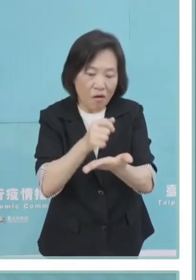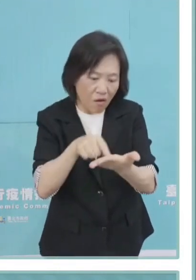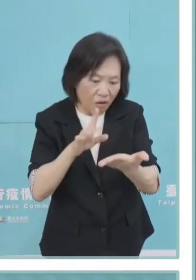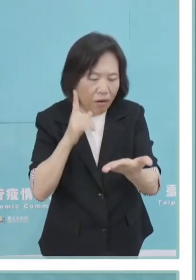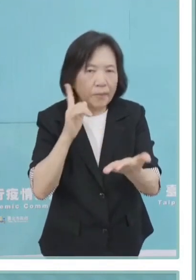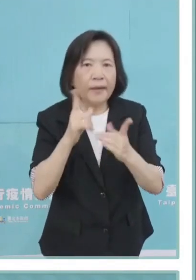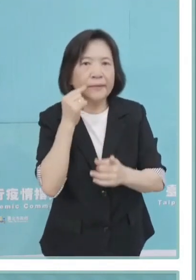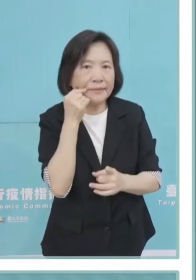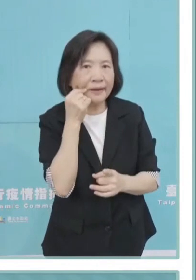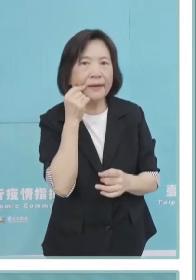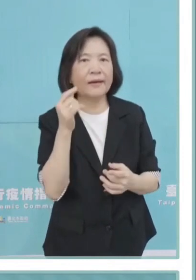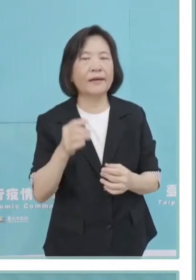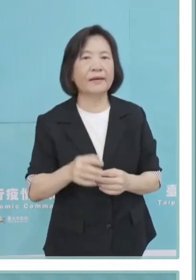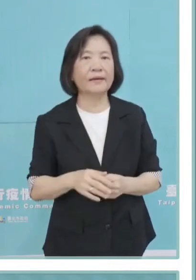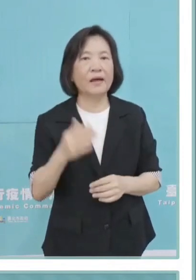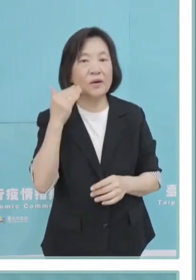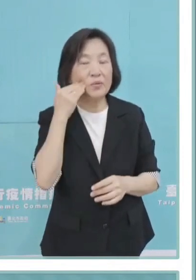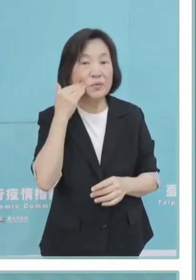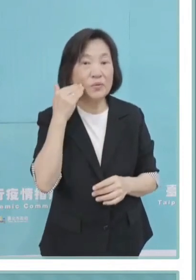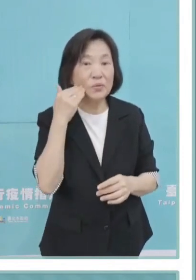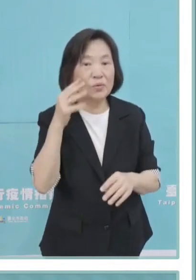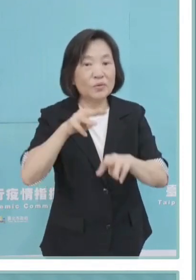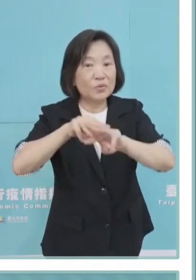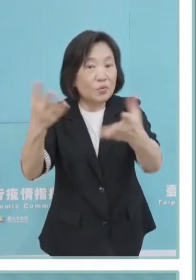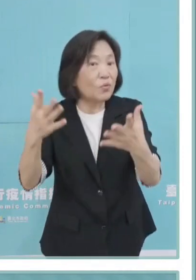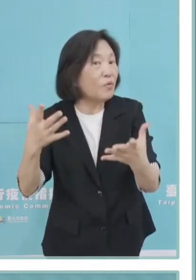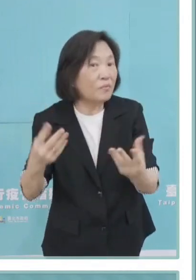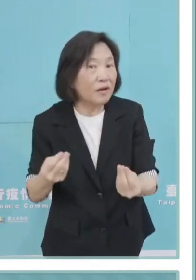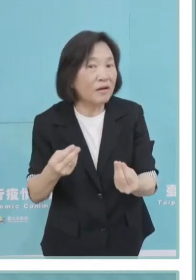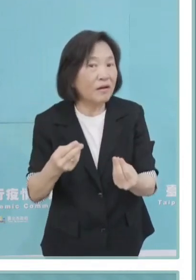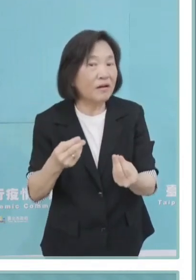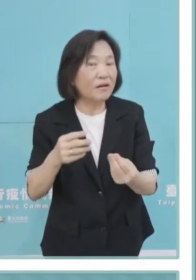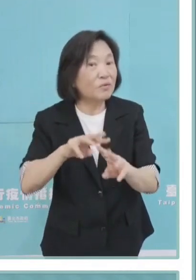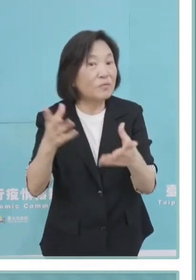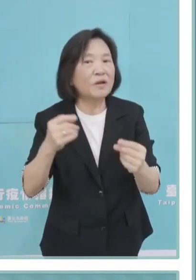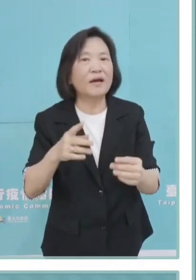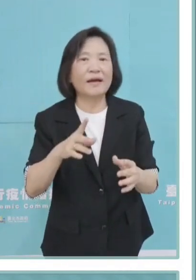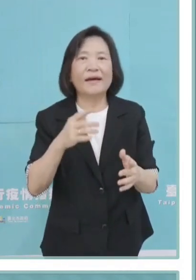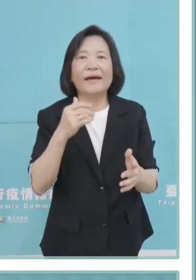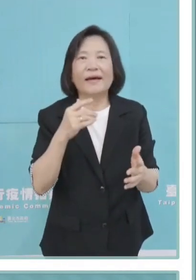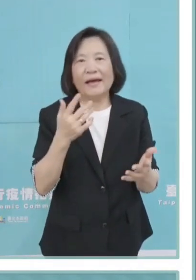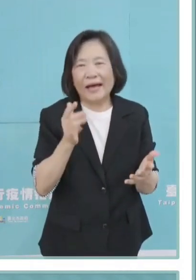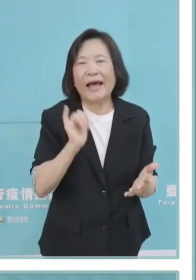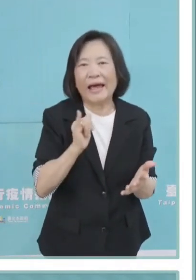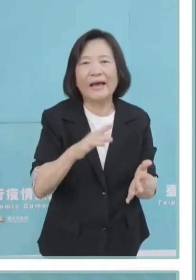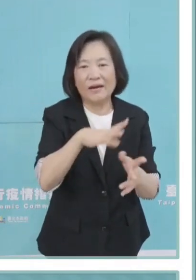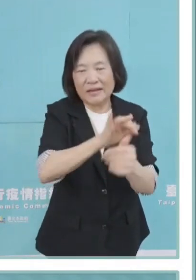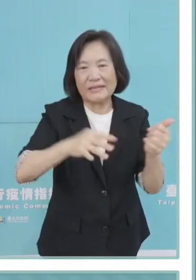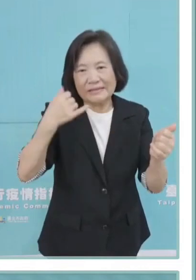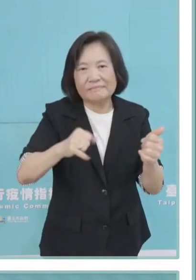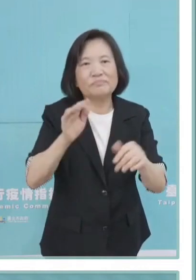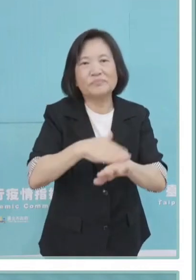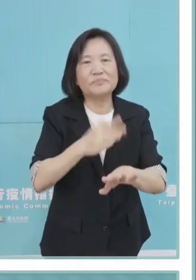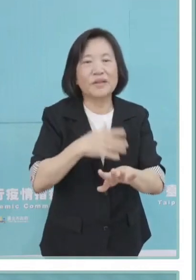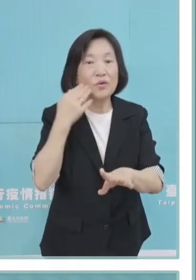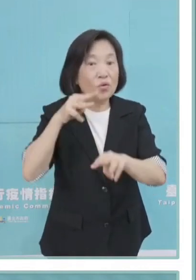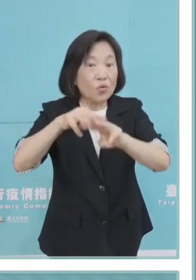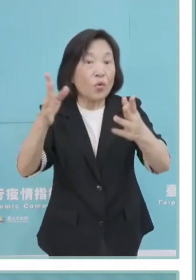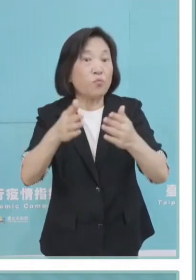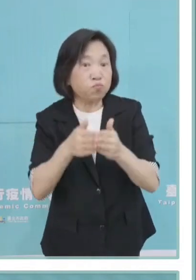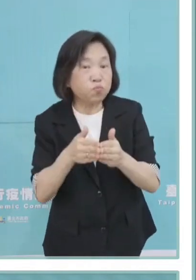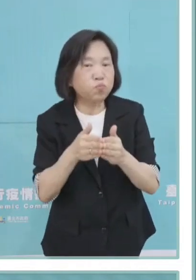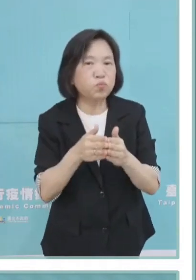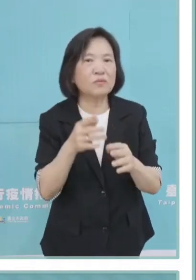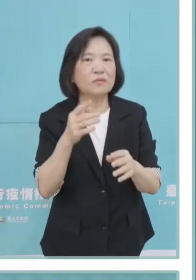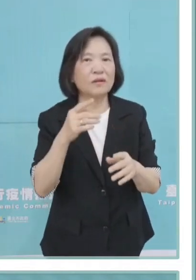困难的。那所以如果没有出国需求的人，可能比较不会有问题。如果你有出国需求的